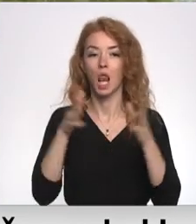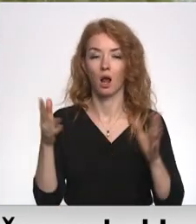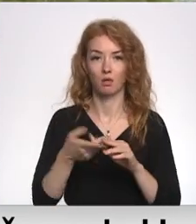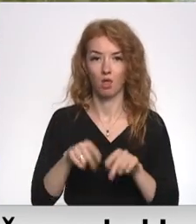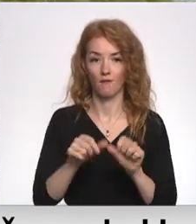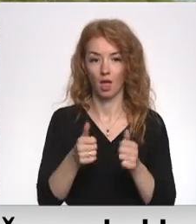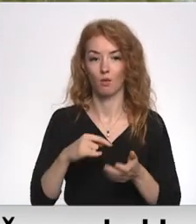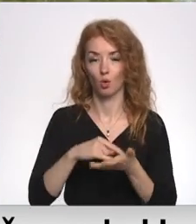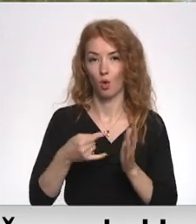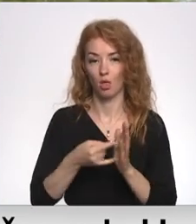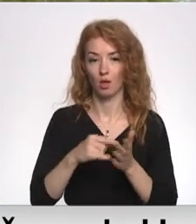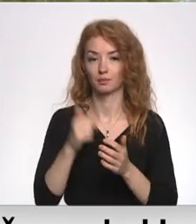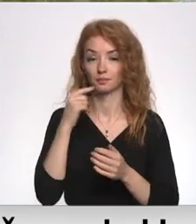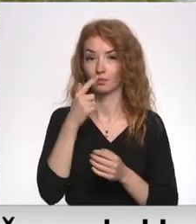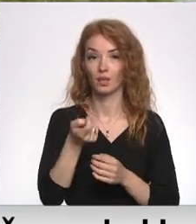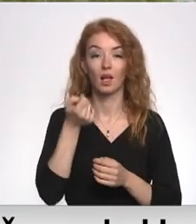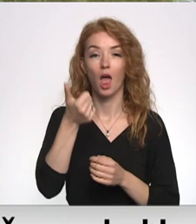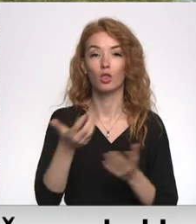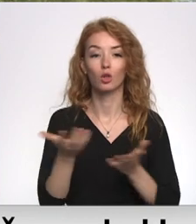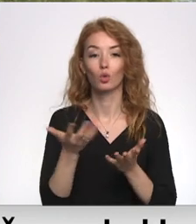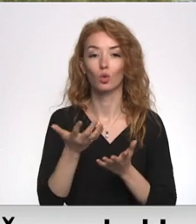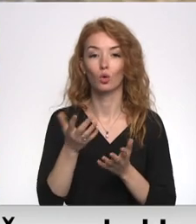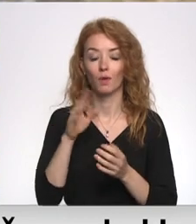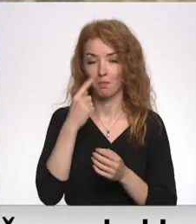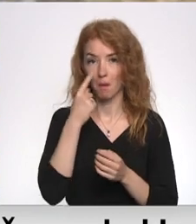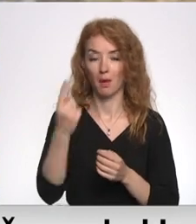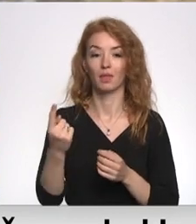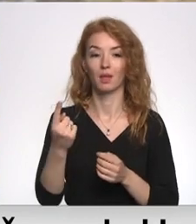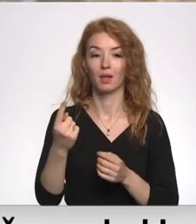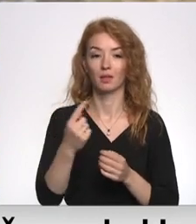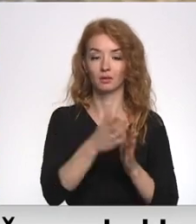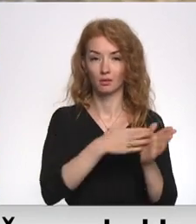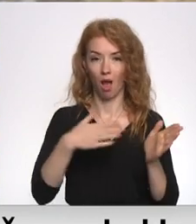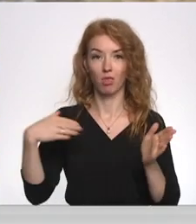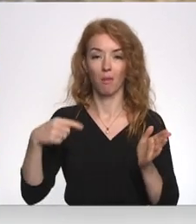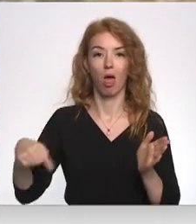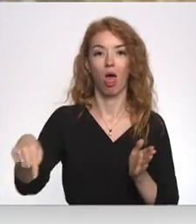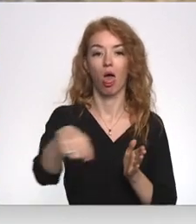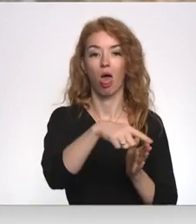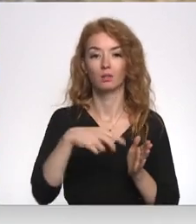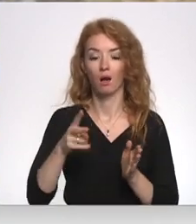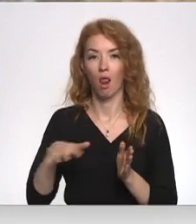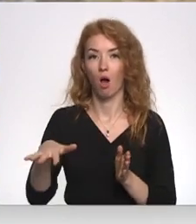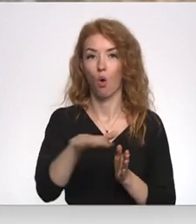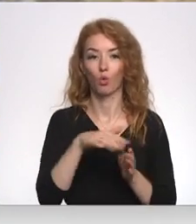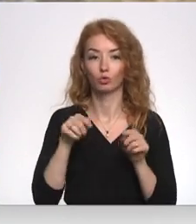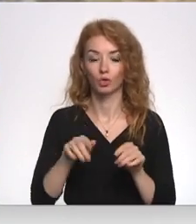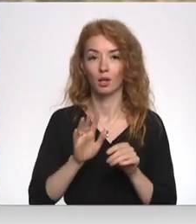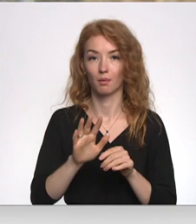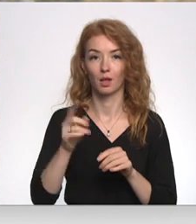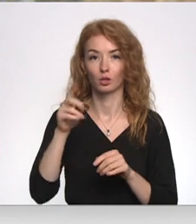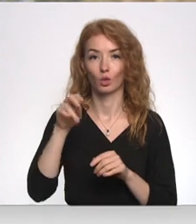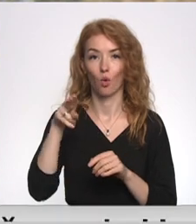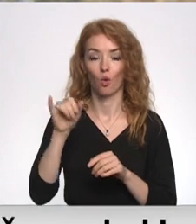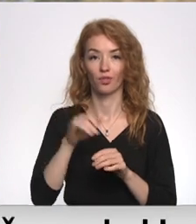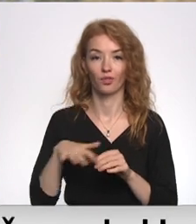projekts. Reti, kur jūs atsadzās skatam ezers kā laukums. Šeit pie Strodiem tā